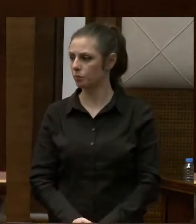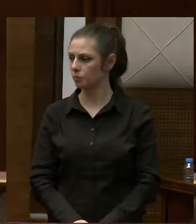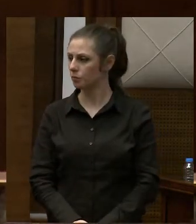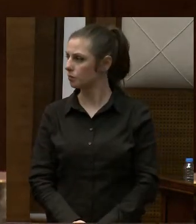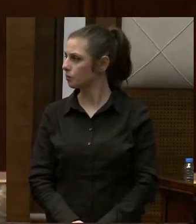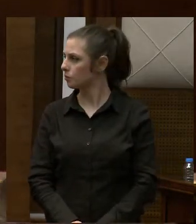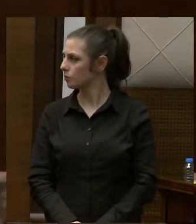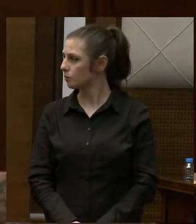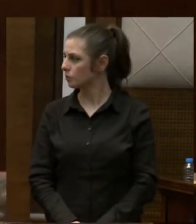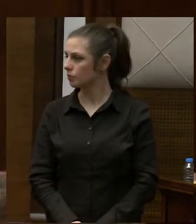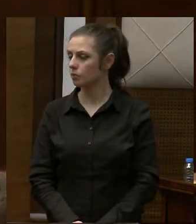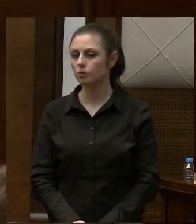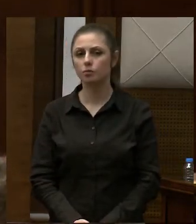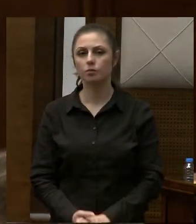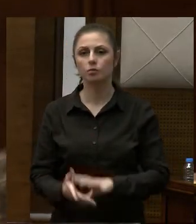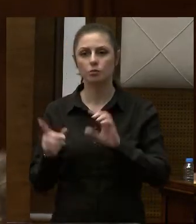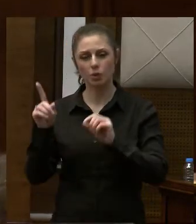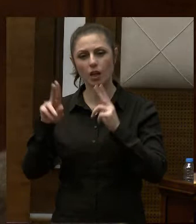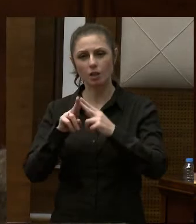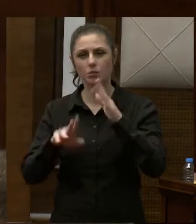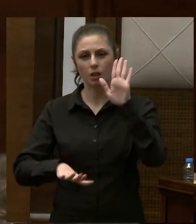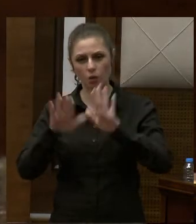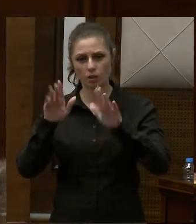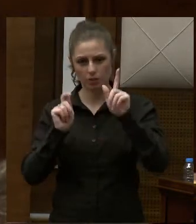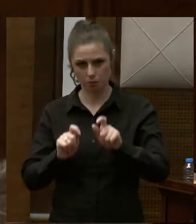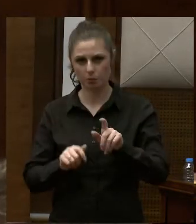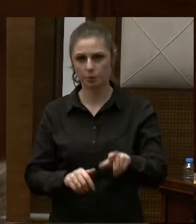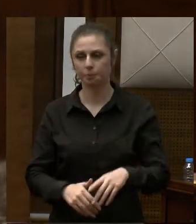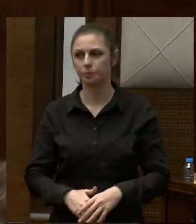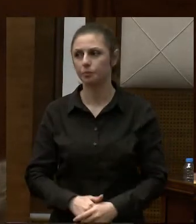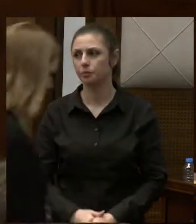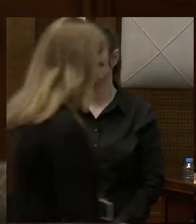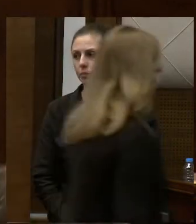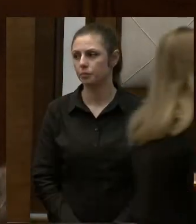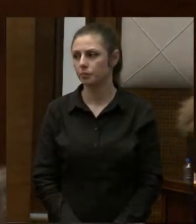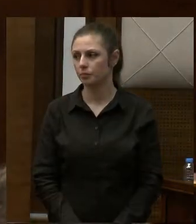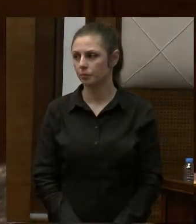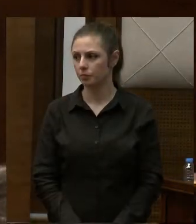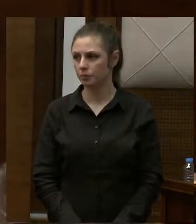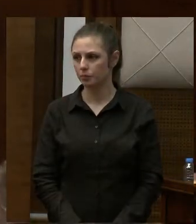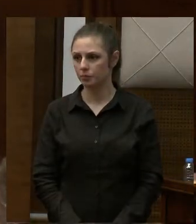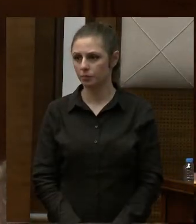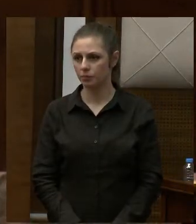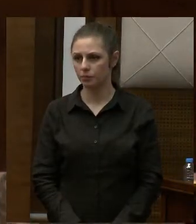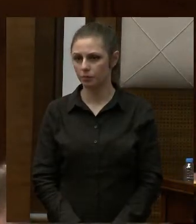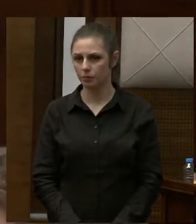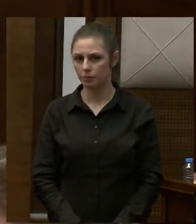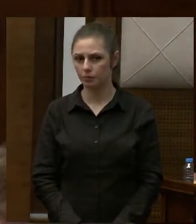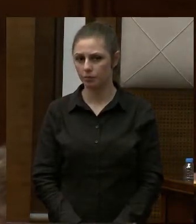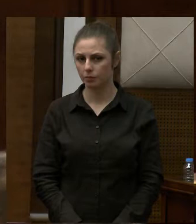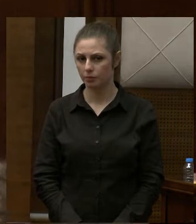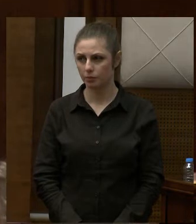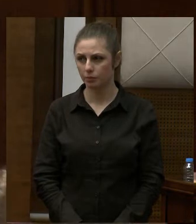arkadaşlar biraz bu anlattığımı direkt oylayabiliriz. Çünkü bunun dışında herhangi bir çalışma olmayacaktır. Oylarınıza sunuyorum biraz önce açıklamış